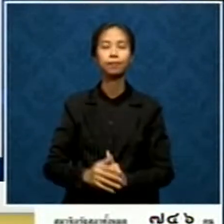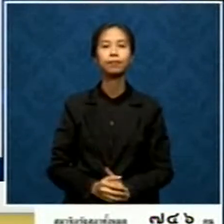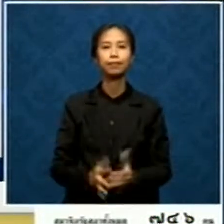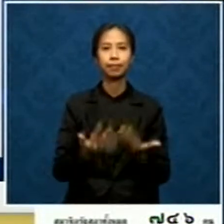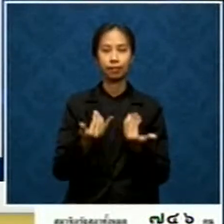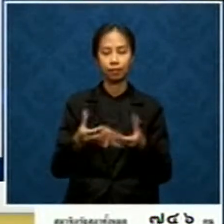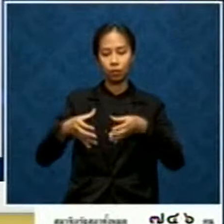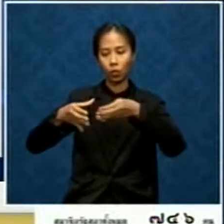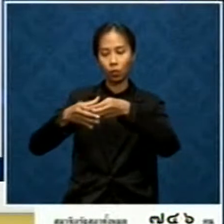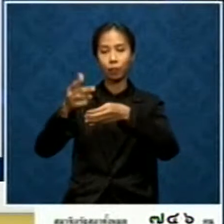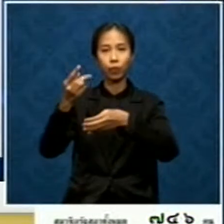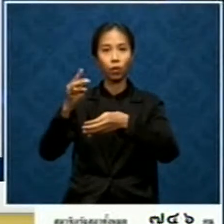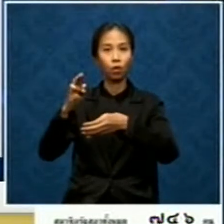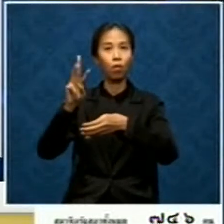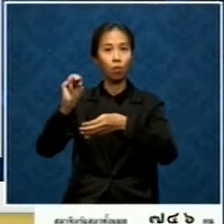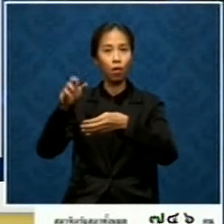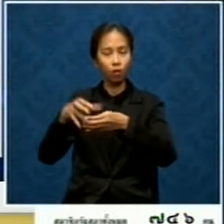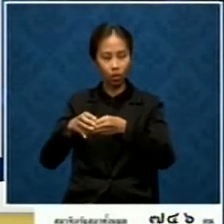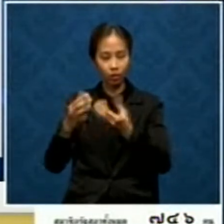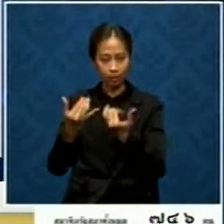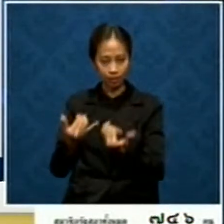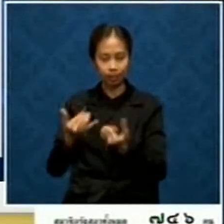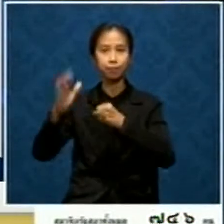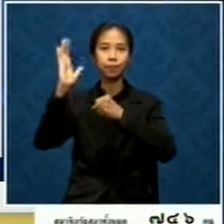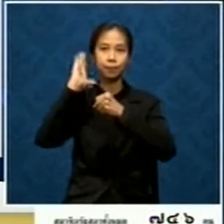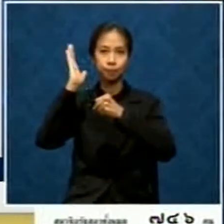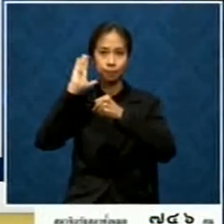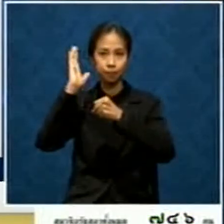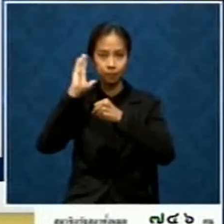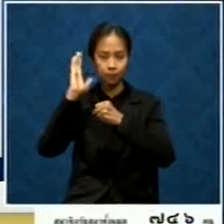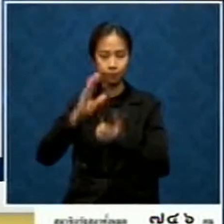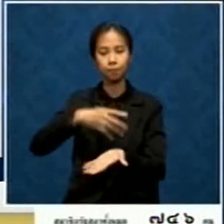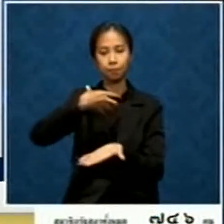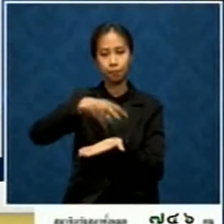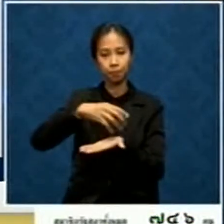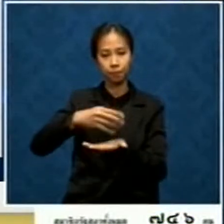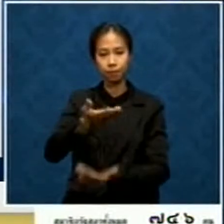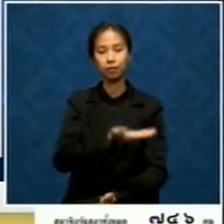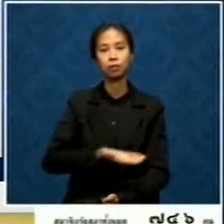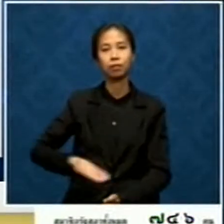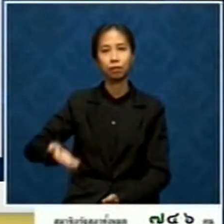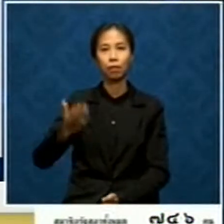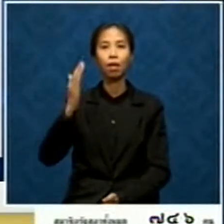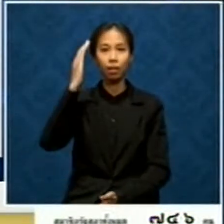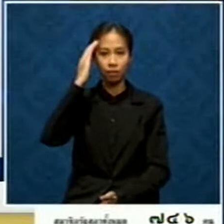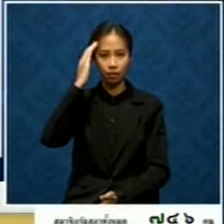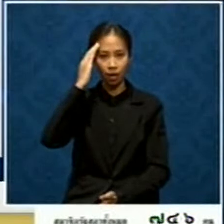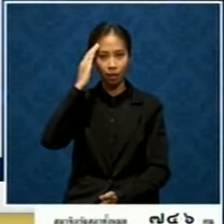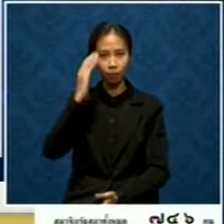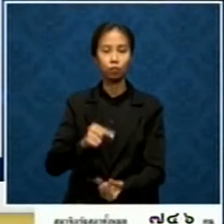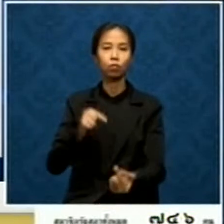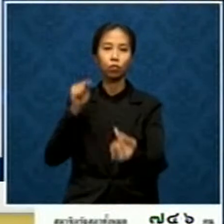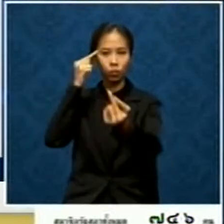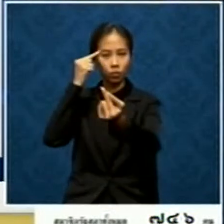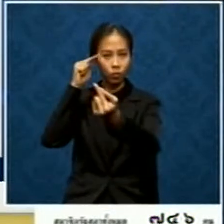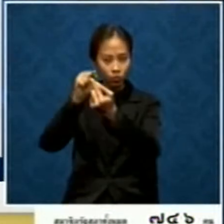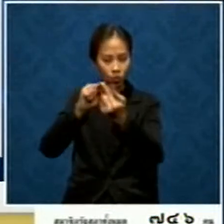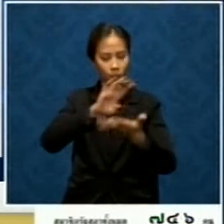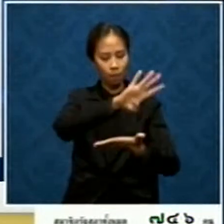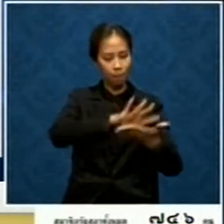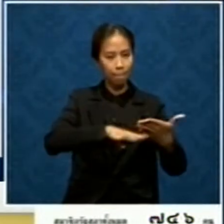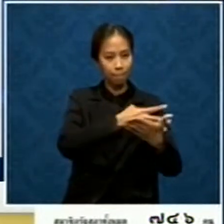คณะรัฐมนตรีจึงขอแถลงนโยบายต่อรัฐสภาให้ทราบถึงเจตนารมณ์ยุทธศา